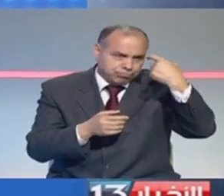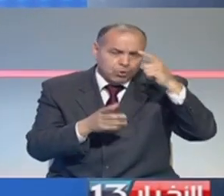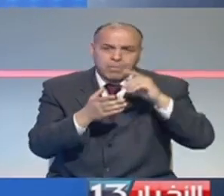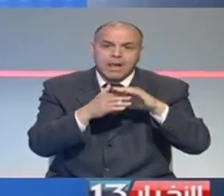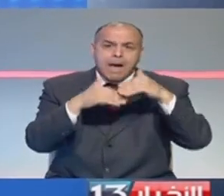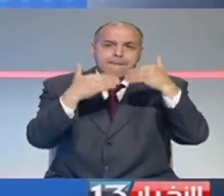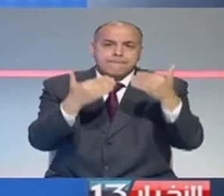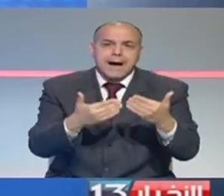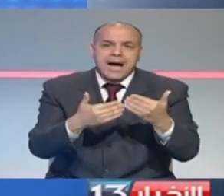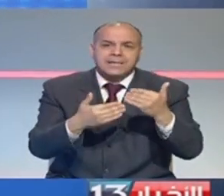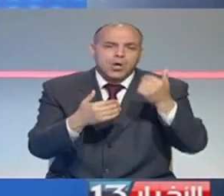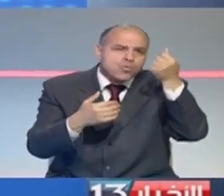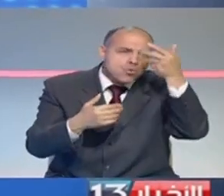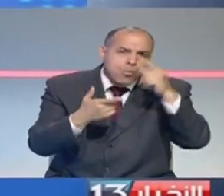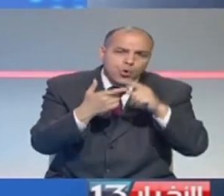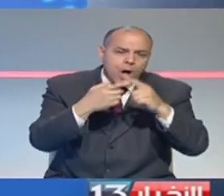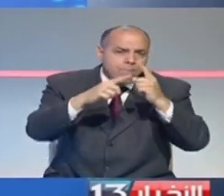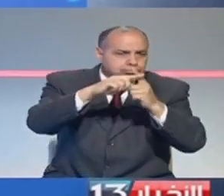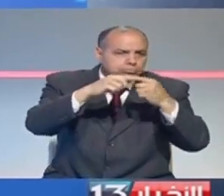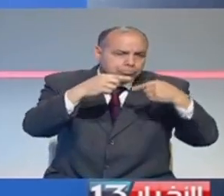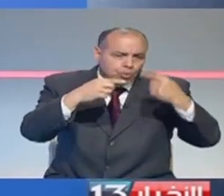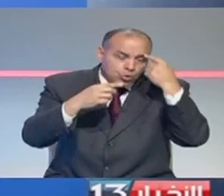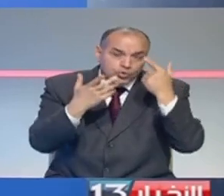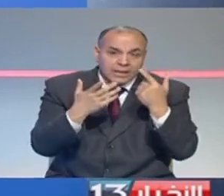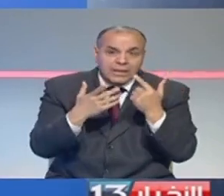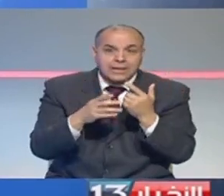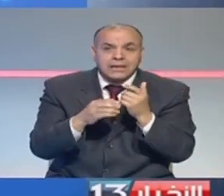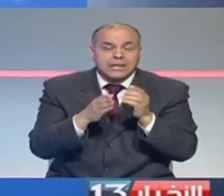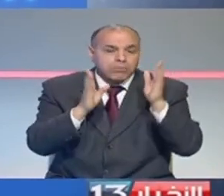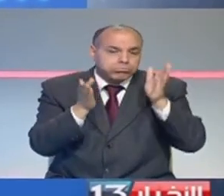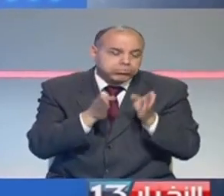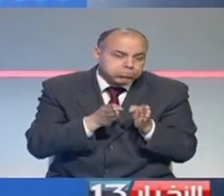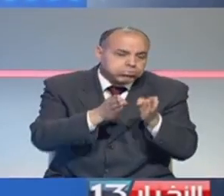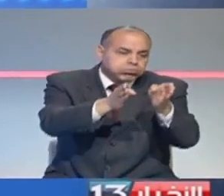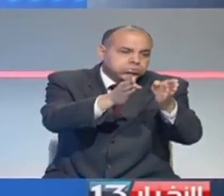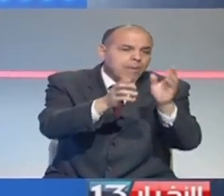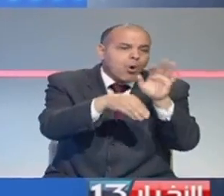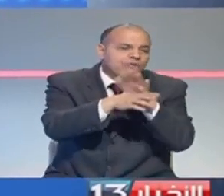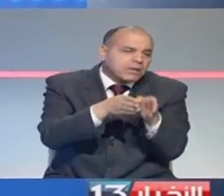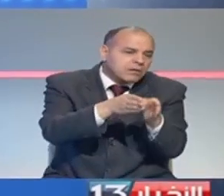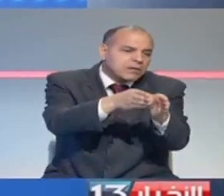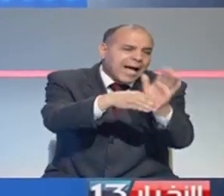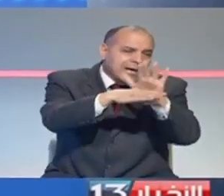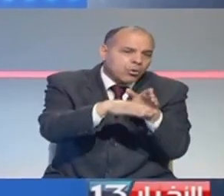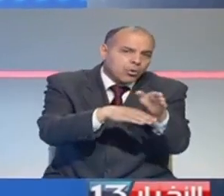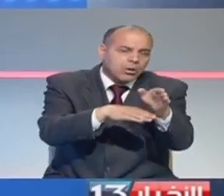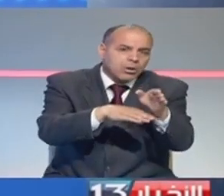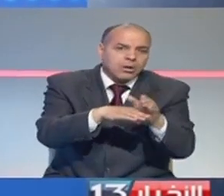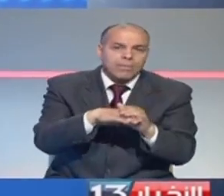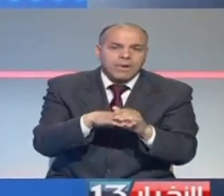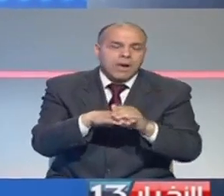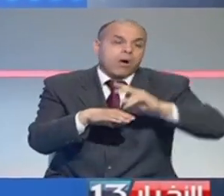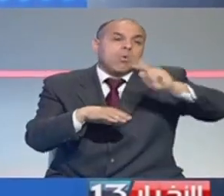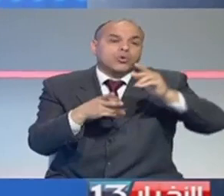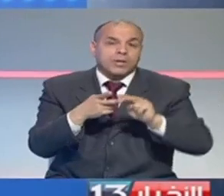وحسب السكور حسب الإجابات وحسب ما عنده يا يتحط في مسلك كوفيد ويمشي يشوف طبيب آخر في محطة